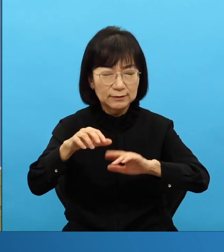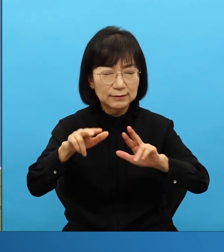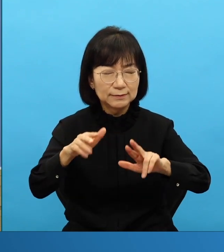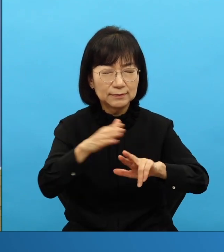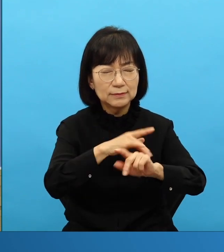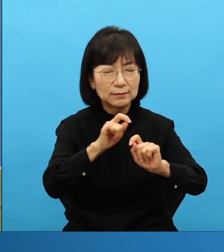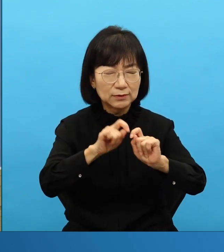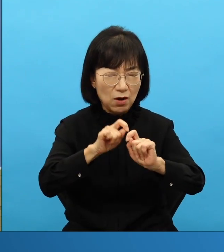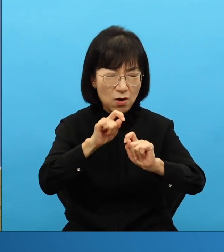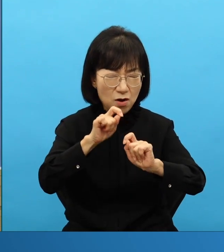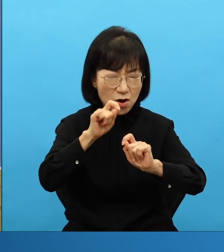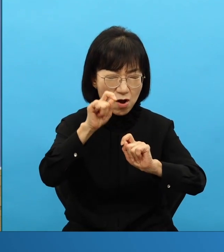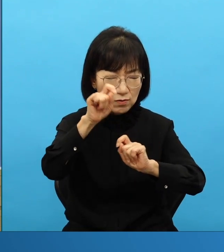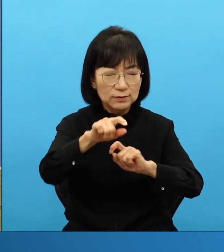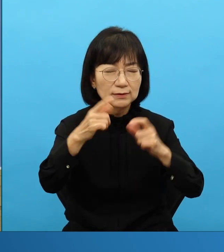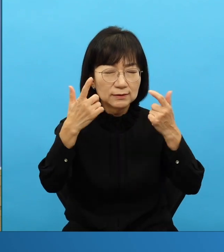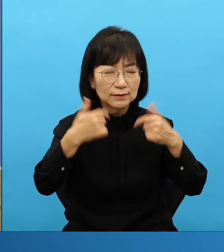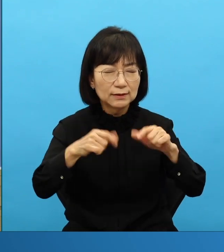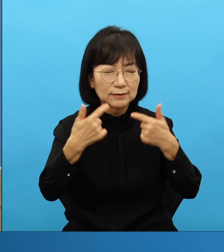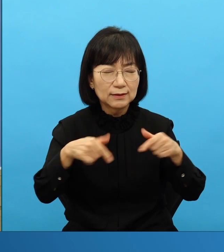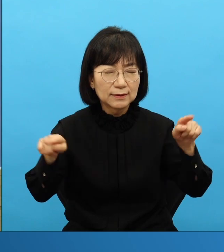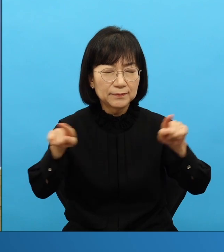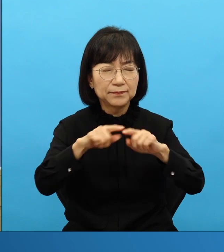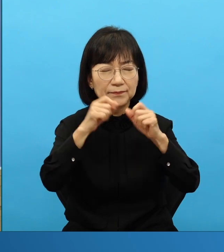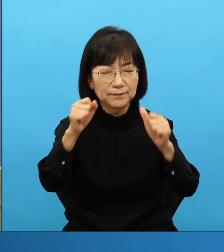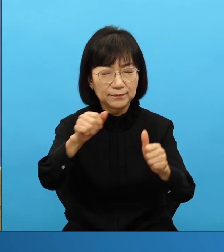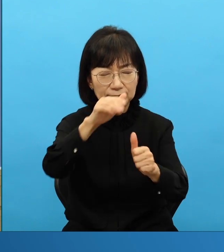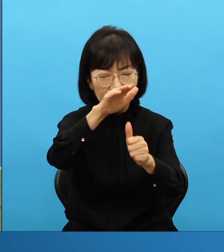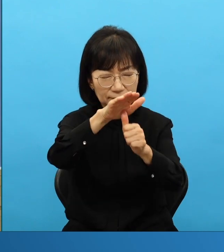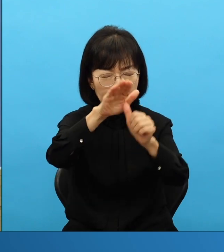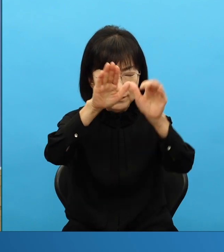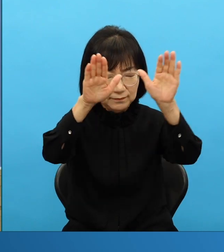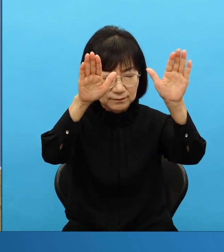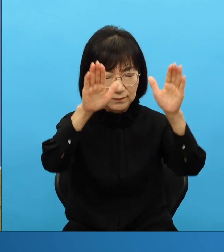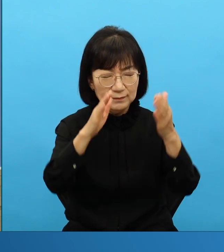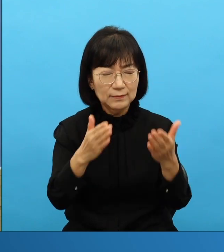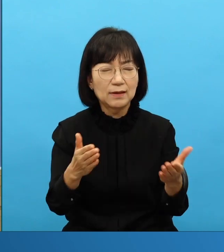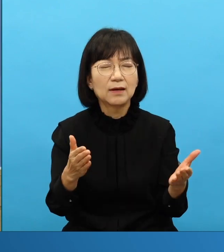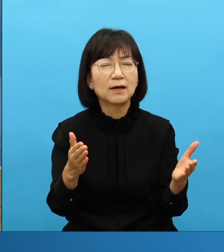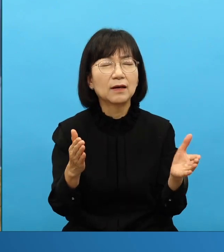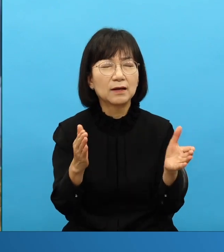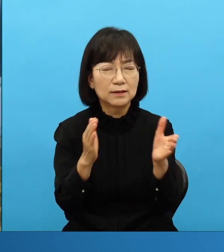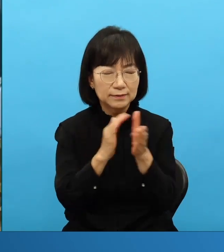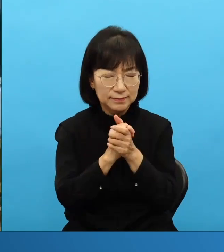이제와 영원토록 항상 함께 May 하실지어다. you be with them both now 아멘. and forevermore. Amen.